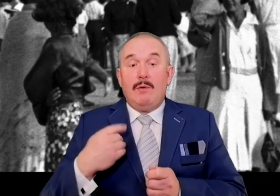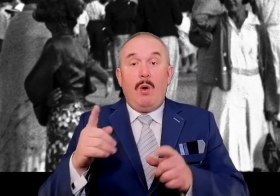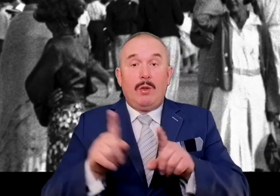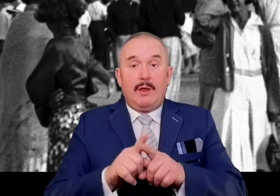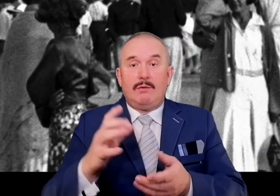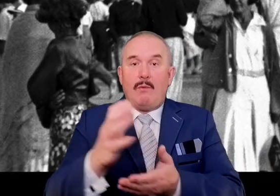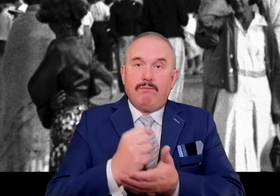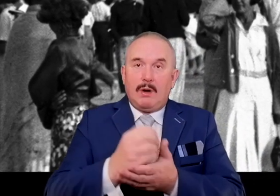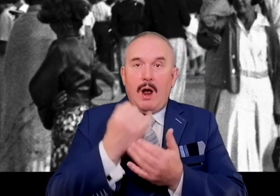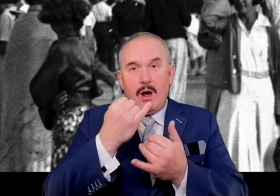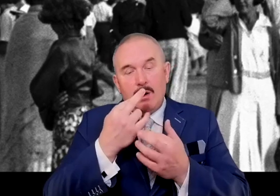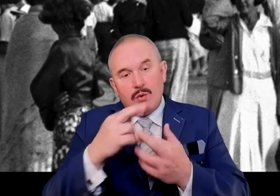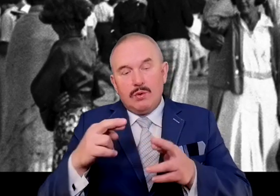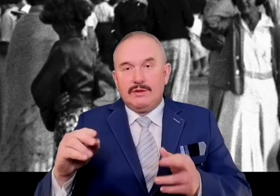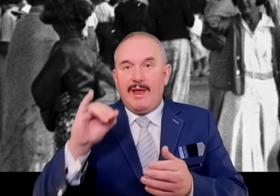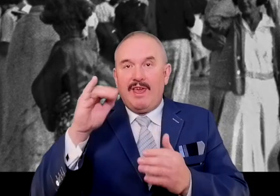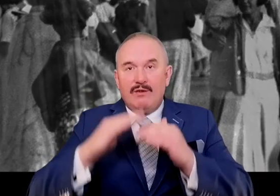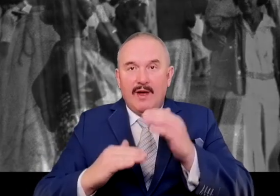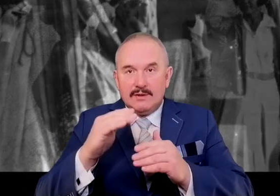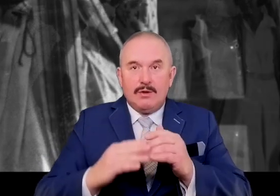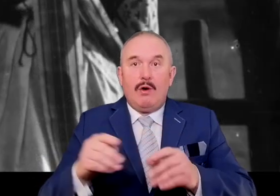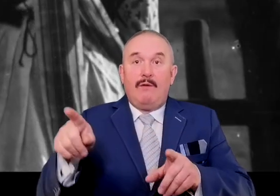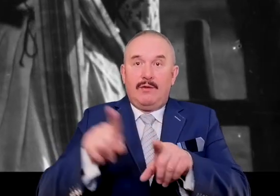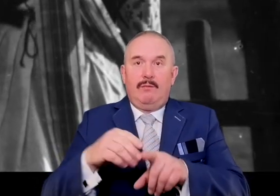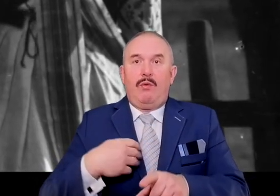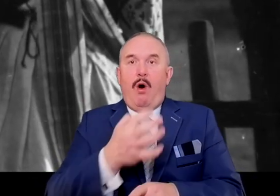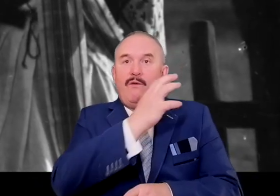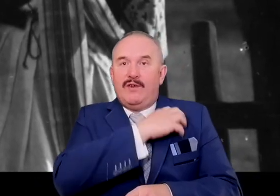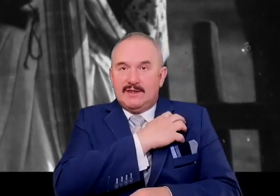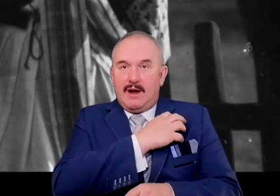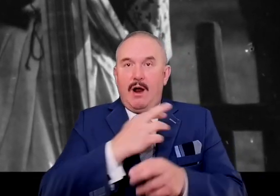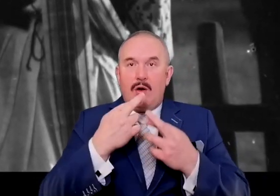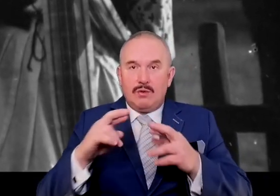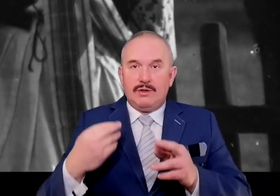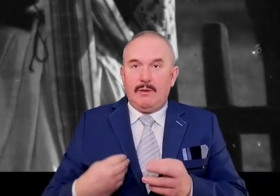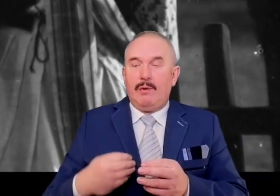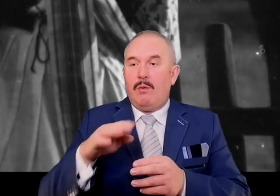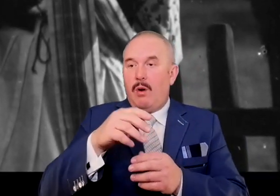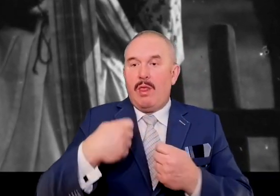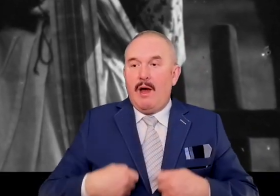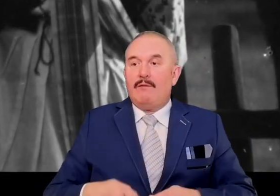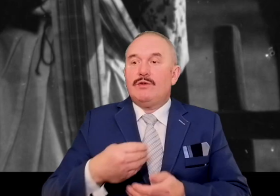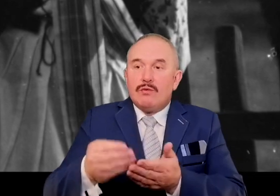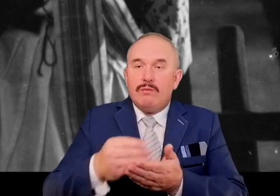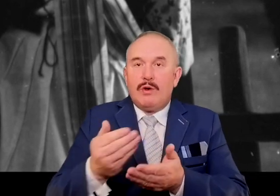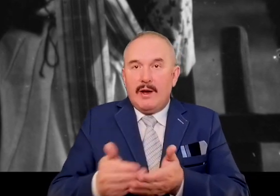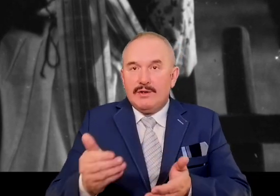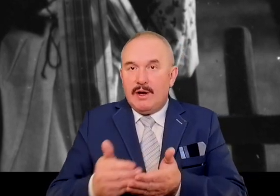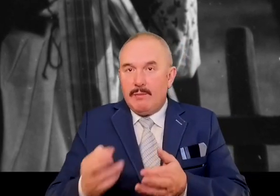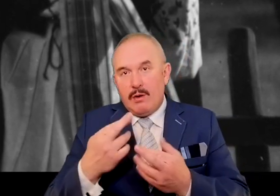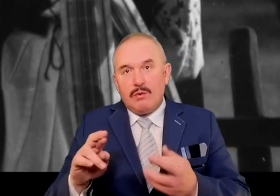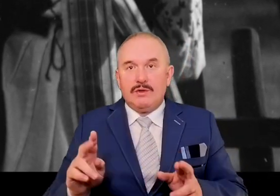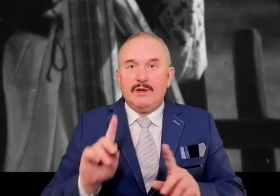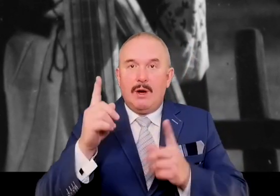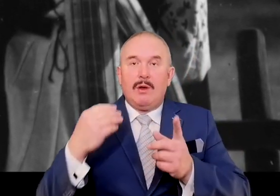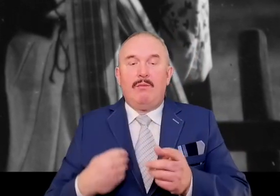rodzaju inwestorzy, w tym oficerowie Błękitnej Armii, którzy od lokalnych mieszkańców wykupili tutaj parcele ziemskie, zaczęli